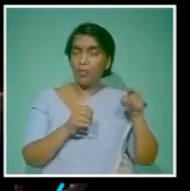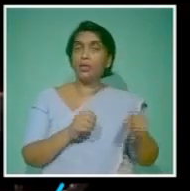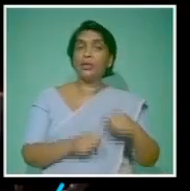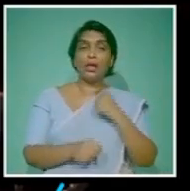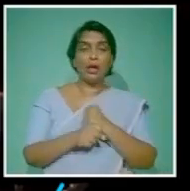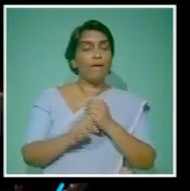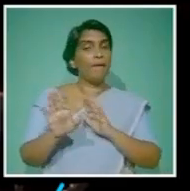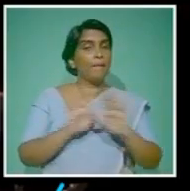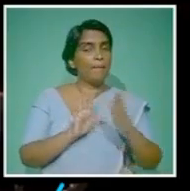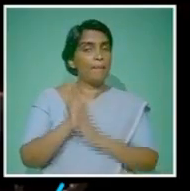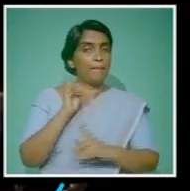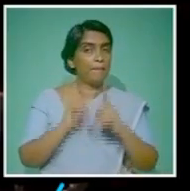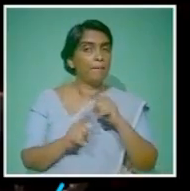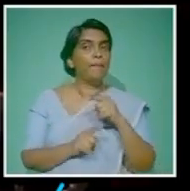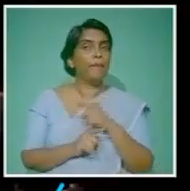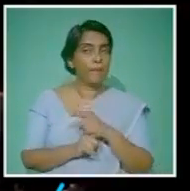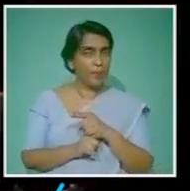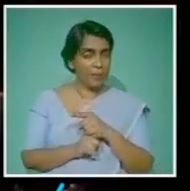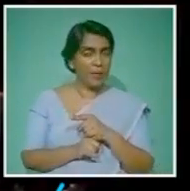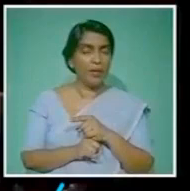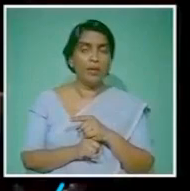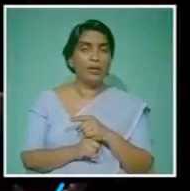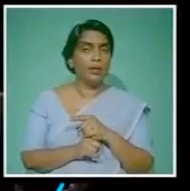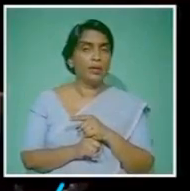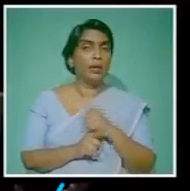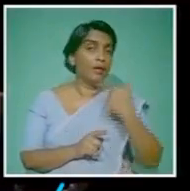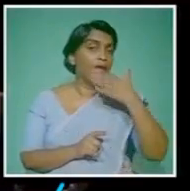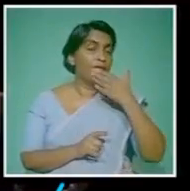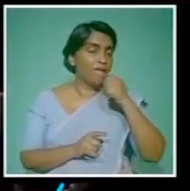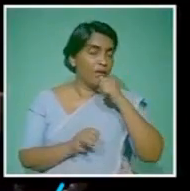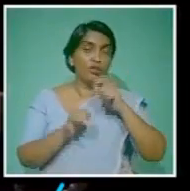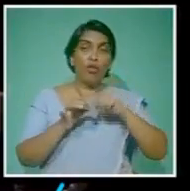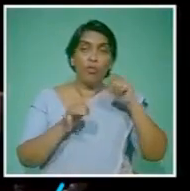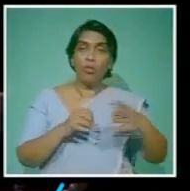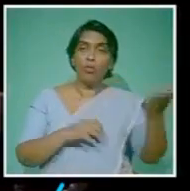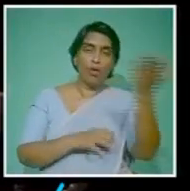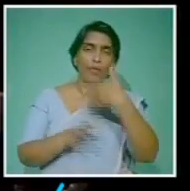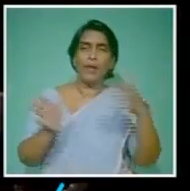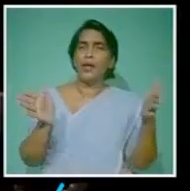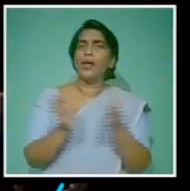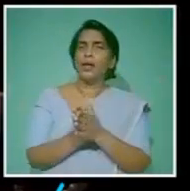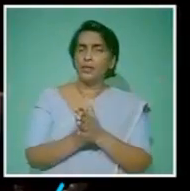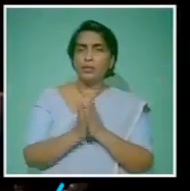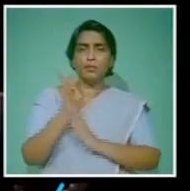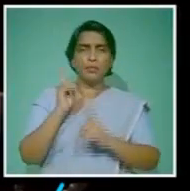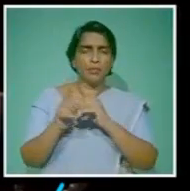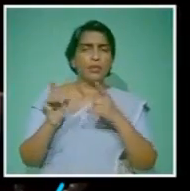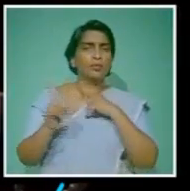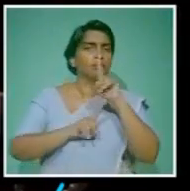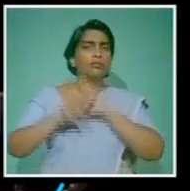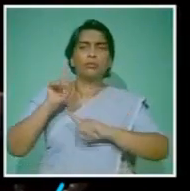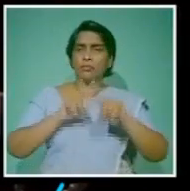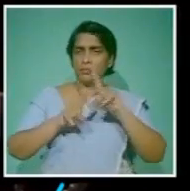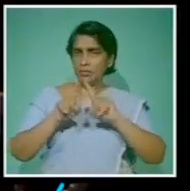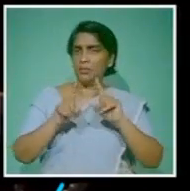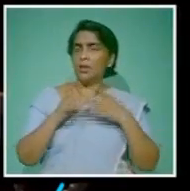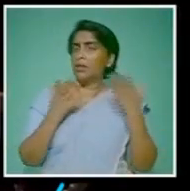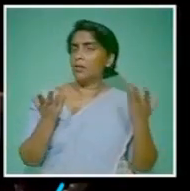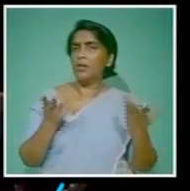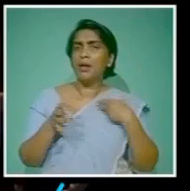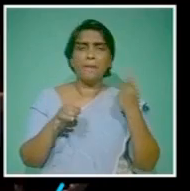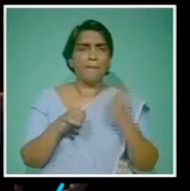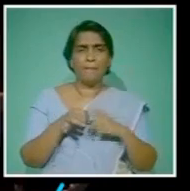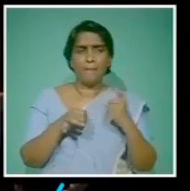राज्य परपाल अमात्यांशा विधु जल संपादन मंडलिया मे गोल इकटे एक्तला मे अमात्यांश सागल मे